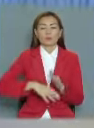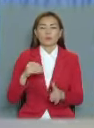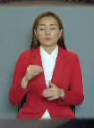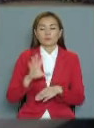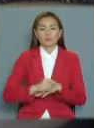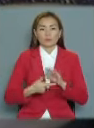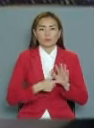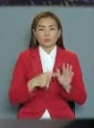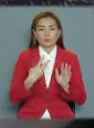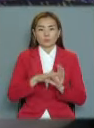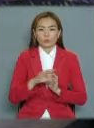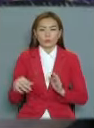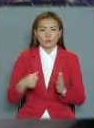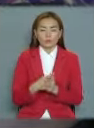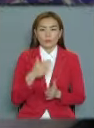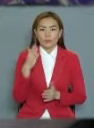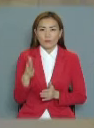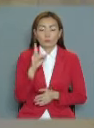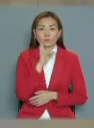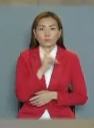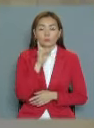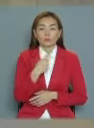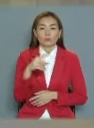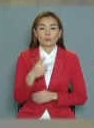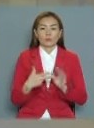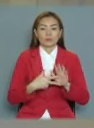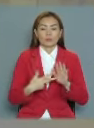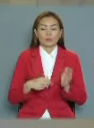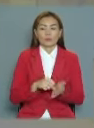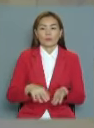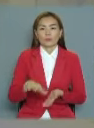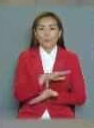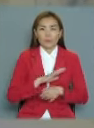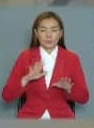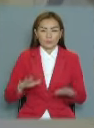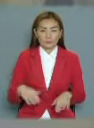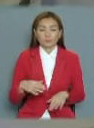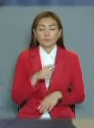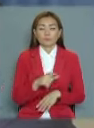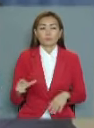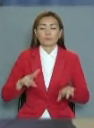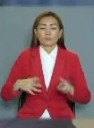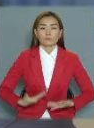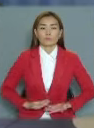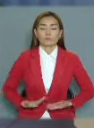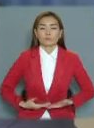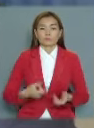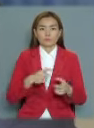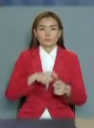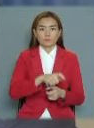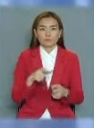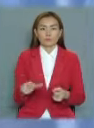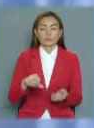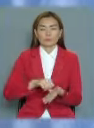кешкі сағат 20:00-ге дейін жалғасады. Әзірге нөмірі 8-ші сайлау учаскесі тұрғылықты мекен жайы бойынша тіркелген